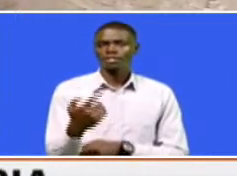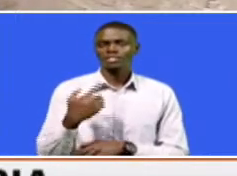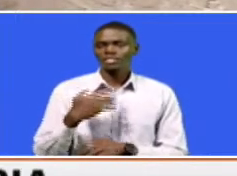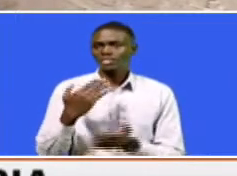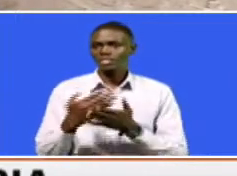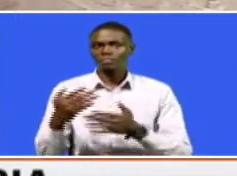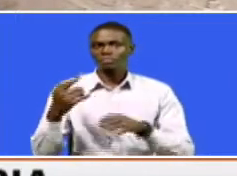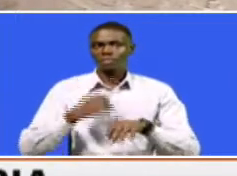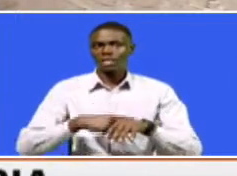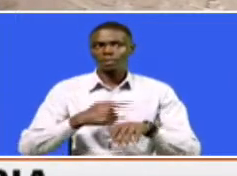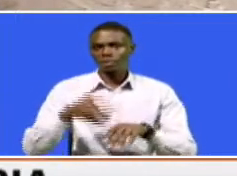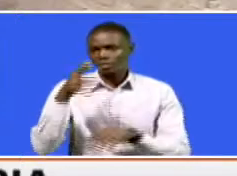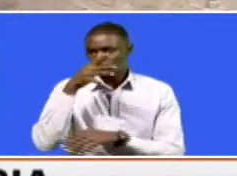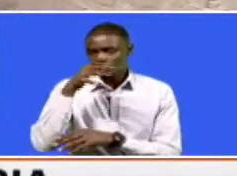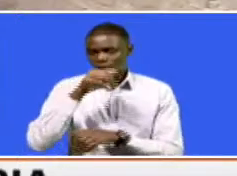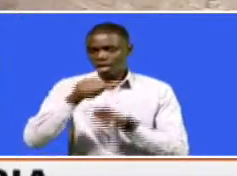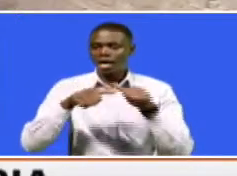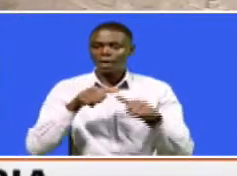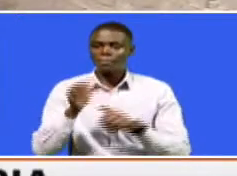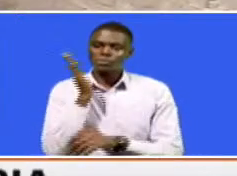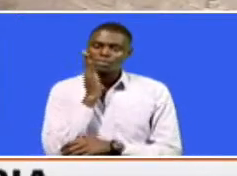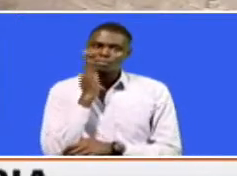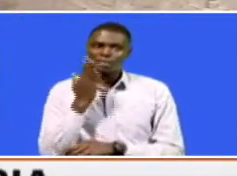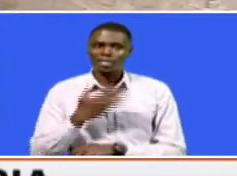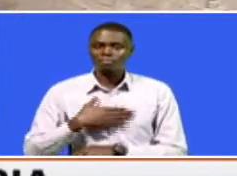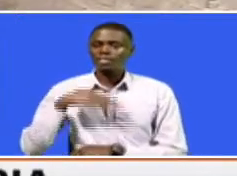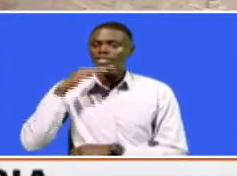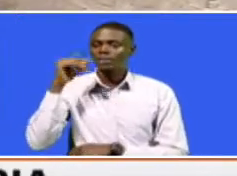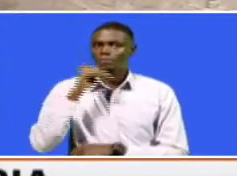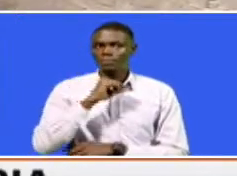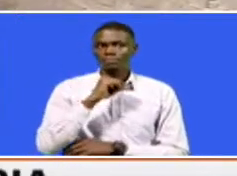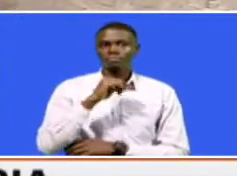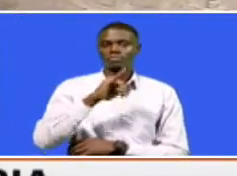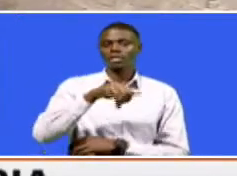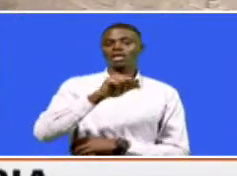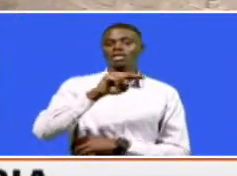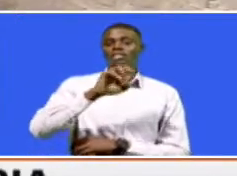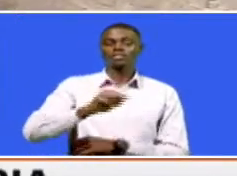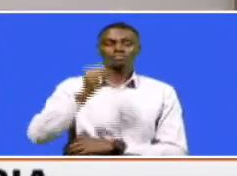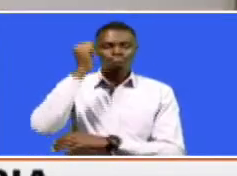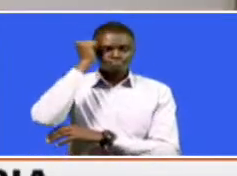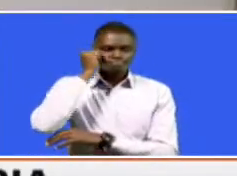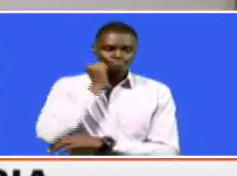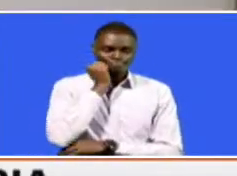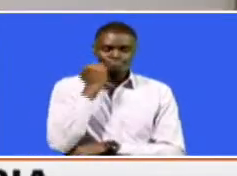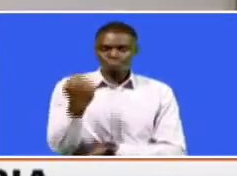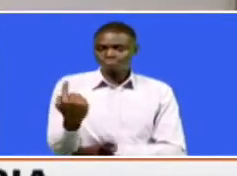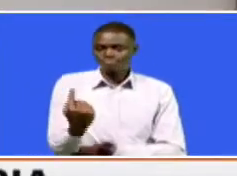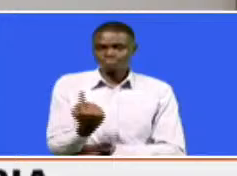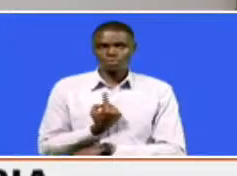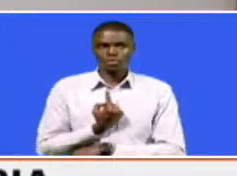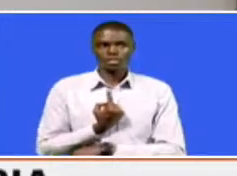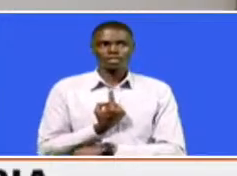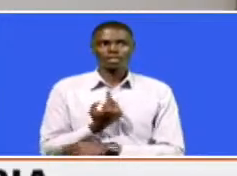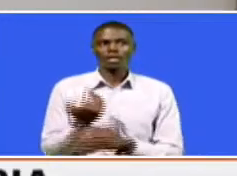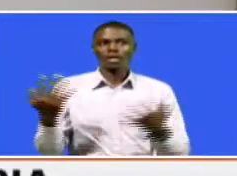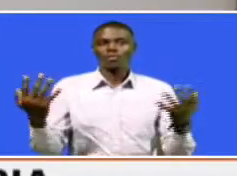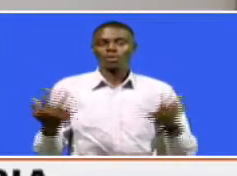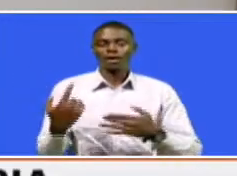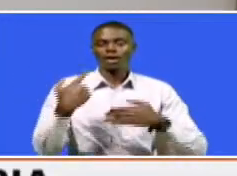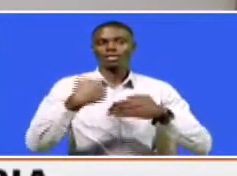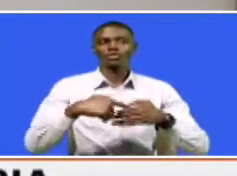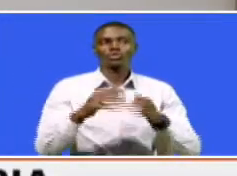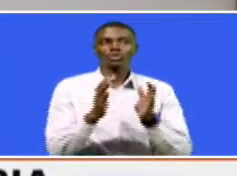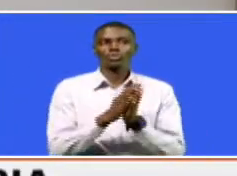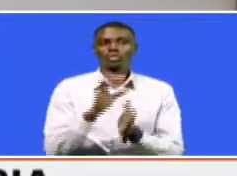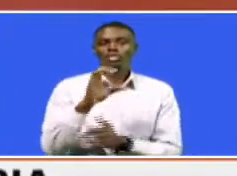nakumbuka tu maneno ya mama yangu vile alituacha. Jen alibakia kusononeka na upweke kumvaa hadi pale alipojiunga na shirika la